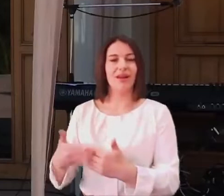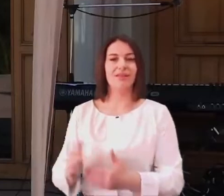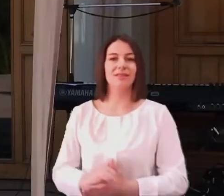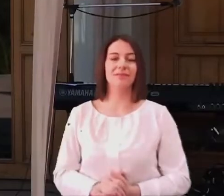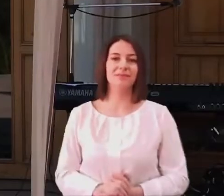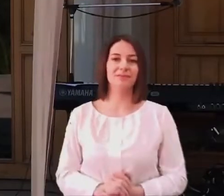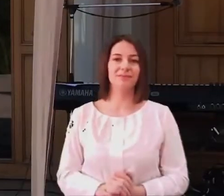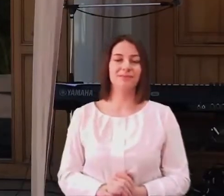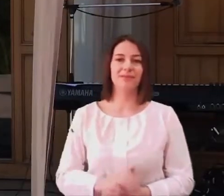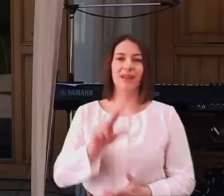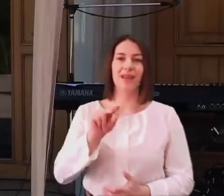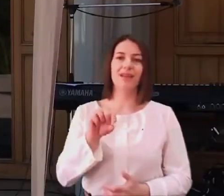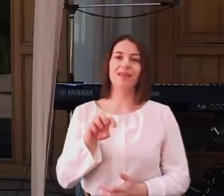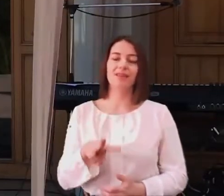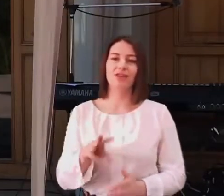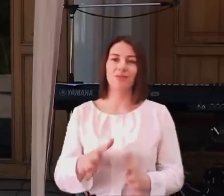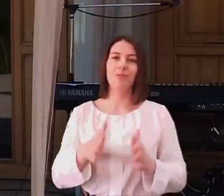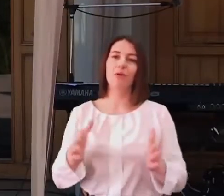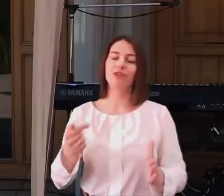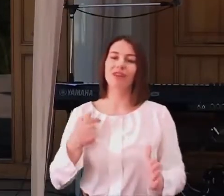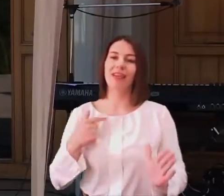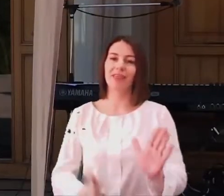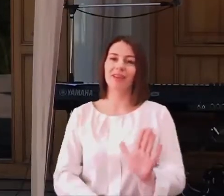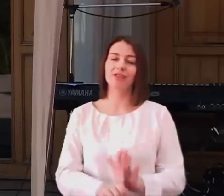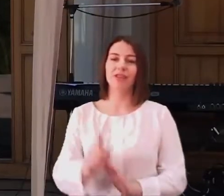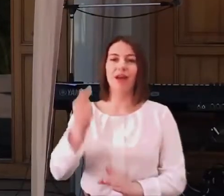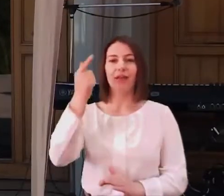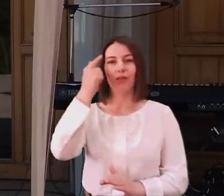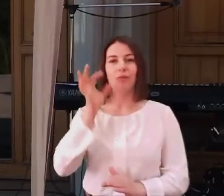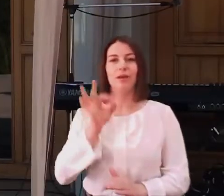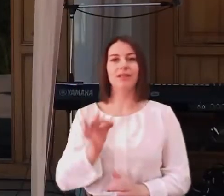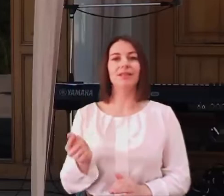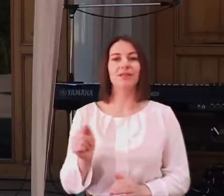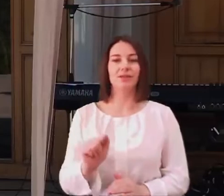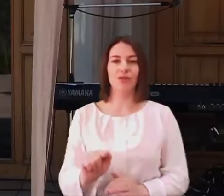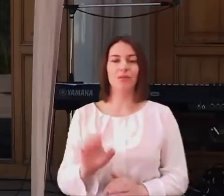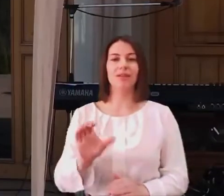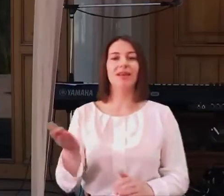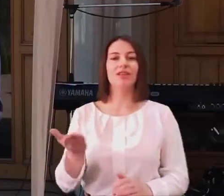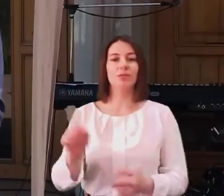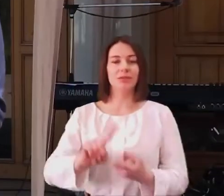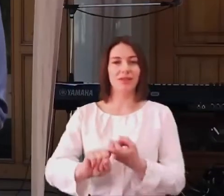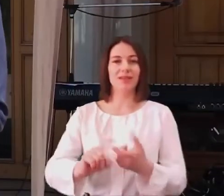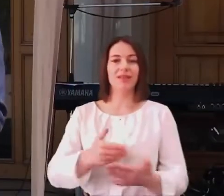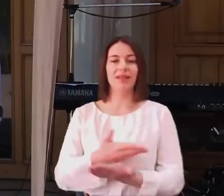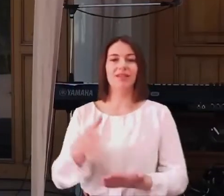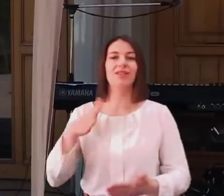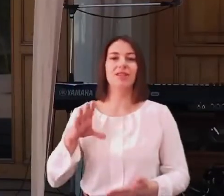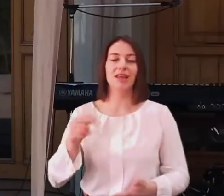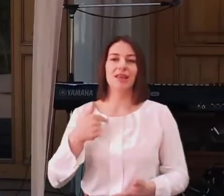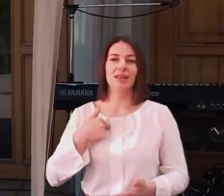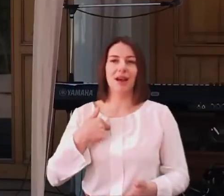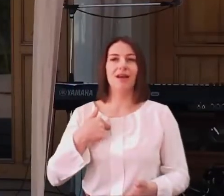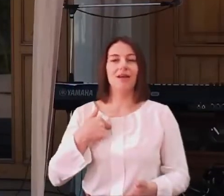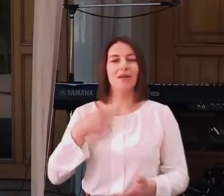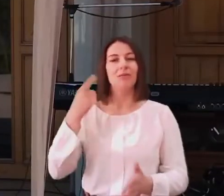я начинаю думать о том, с чем связаны наши чаяния и ожидания, я ловлю себя на мысли о